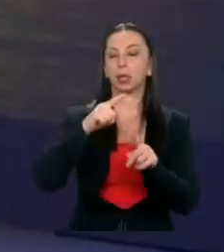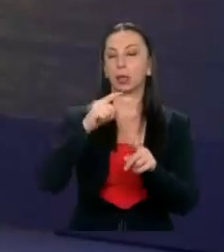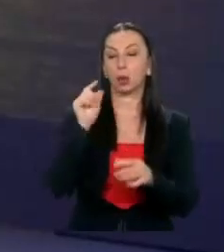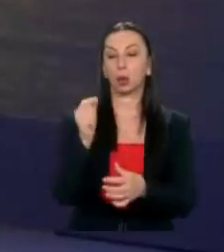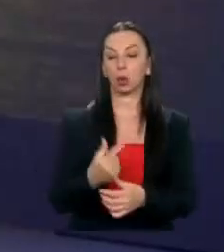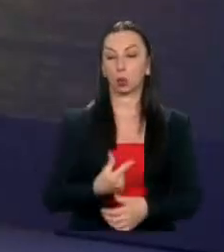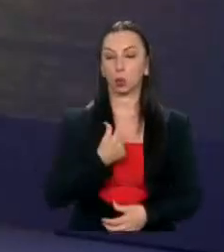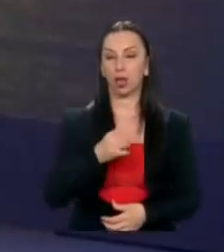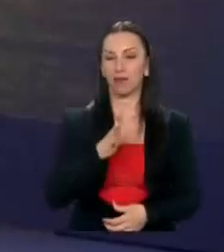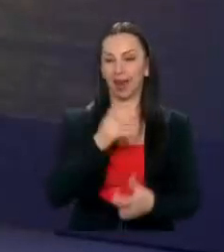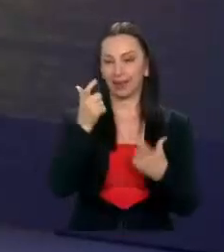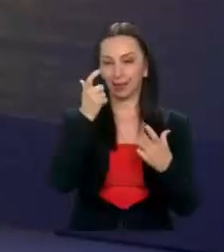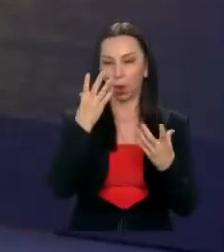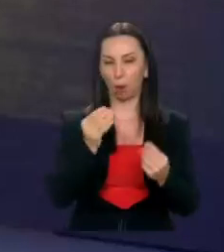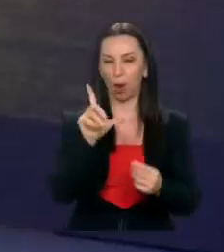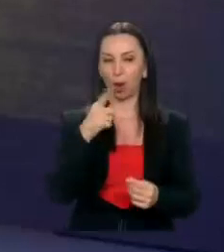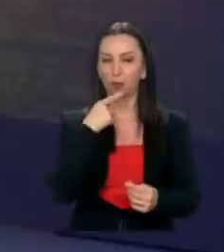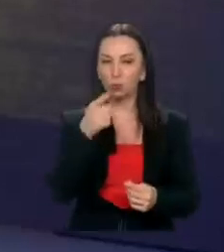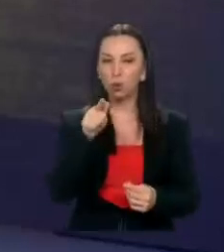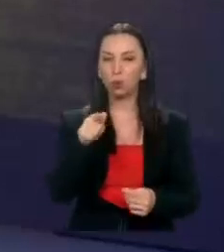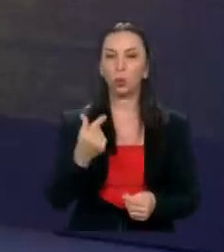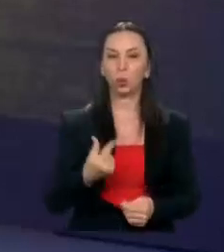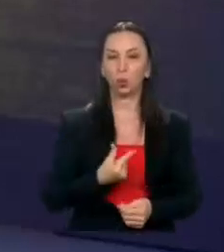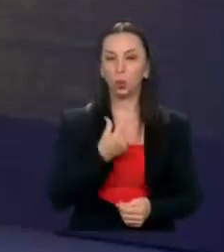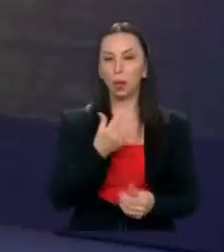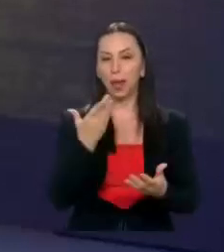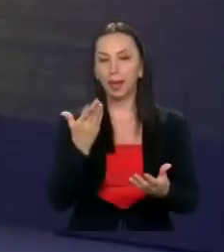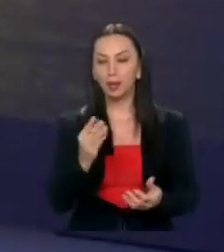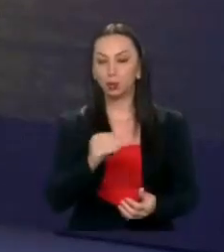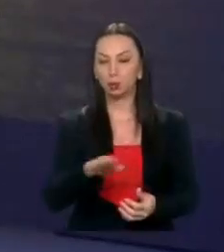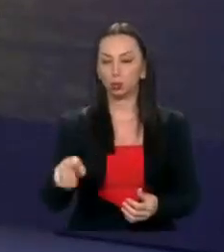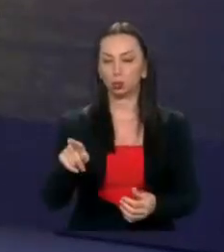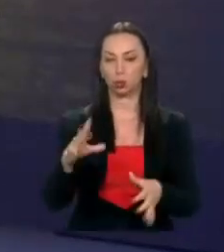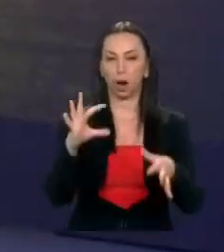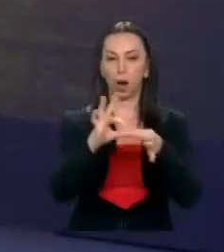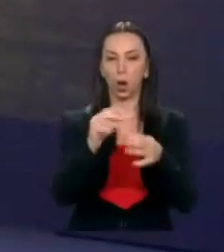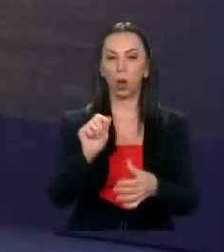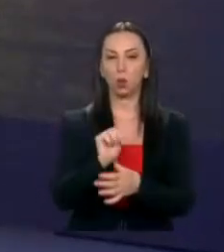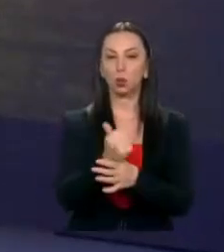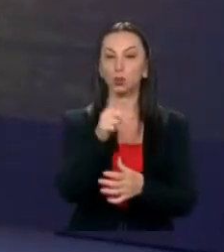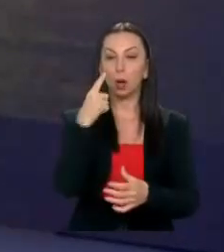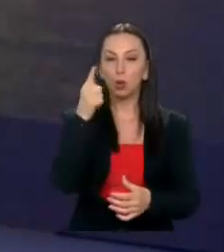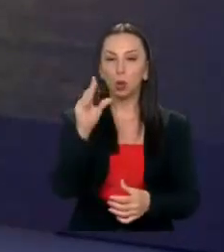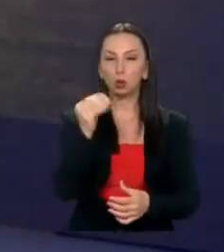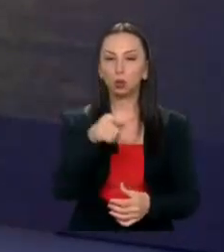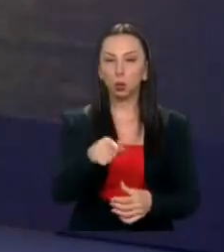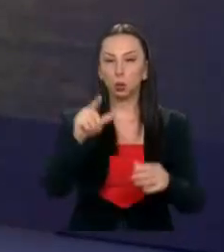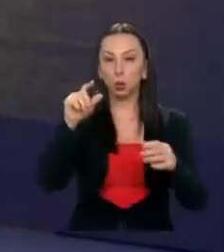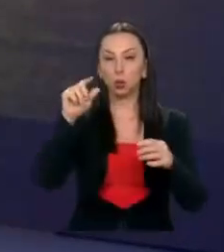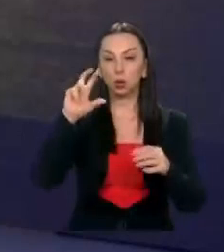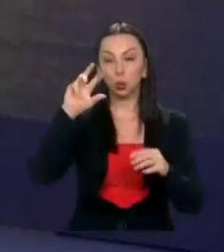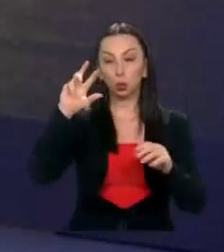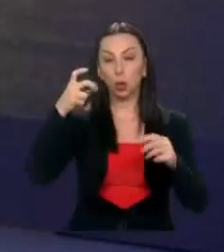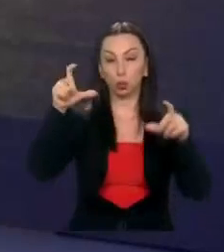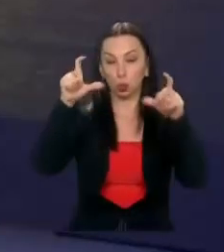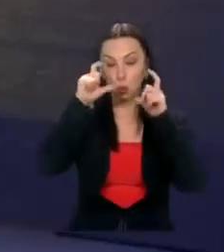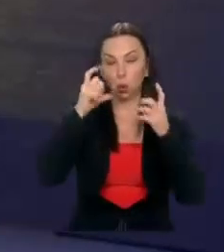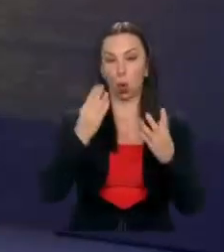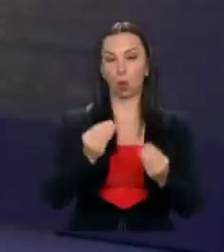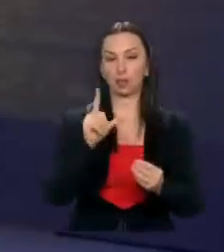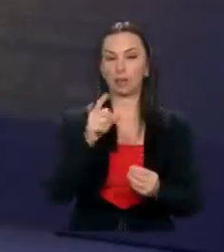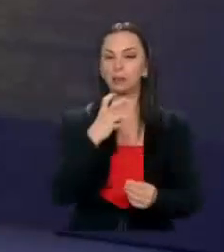Bakın, hem de bu uyarı gözümüzden bile sakındığımız çocuklarla ilgili. Uzmanlara göre çocuklarımız da güneş gözlüğü takmalı. Hem